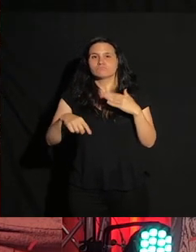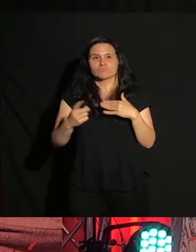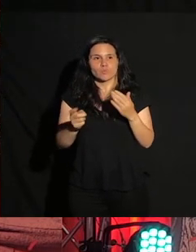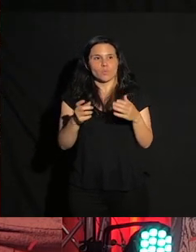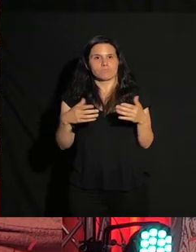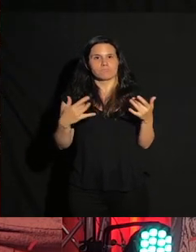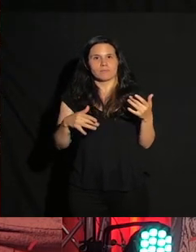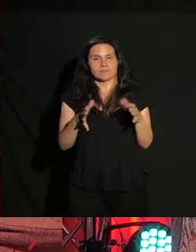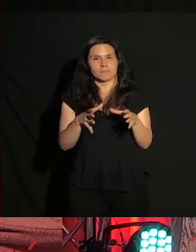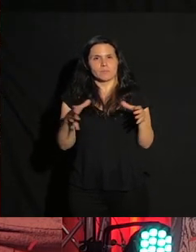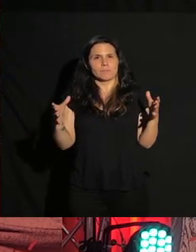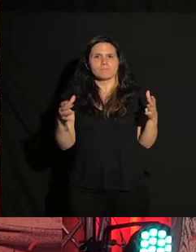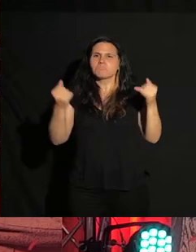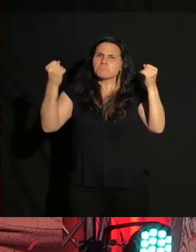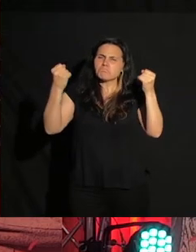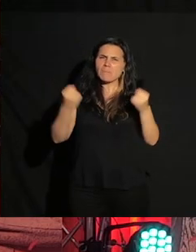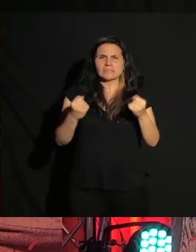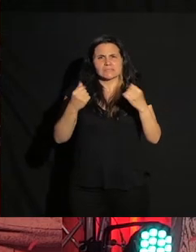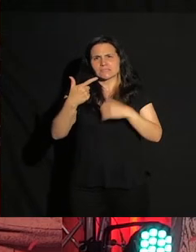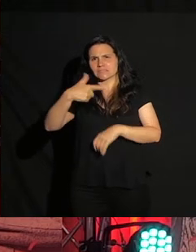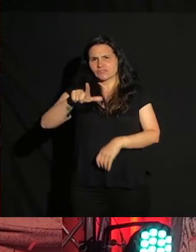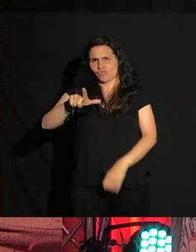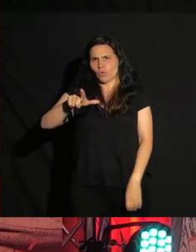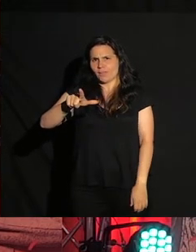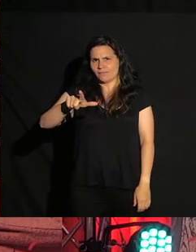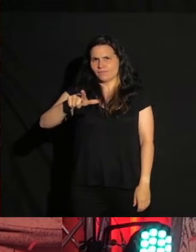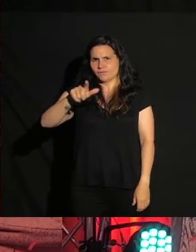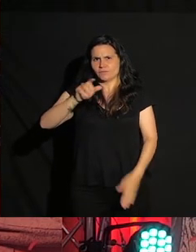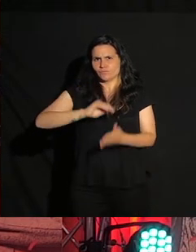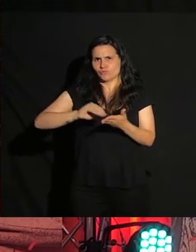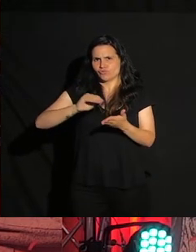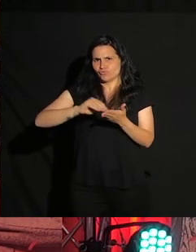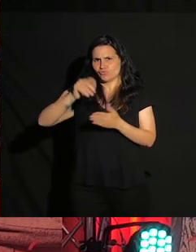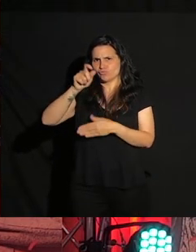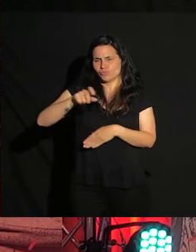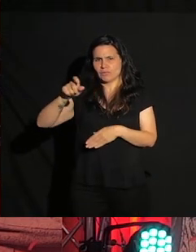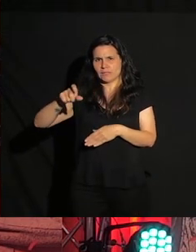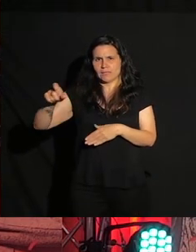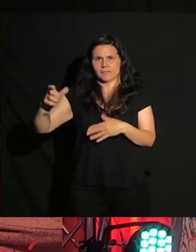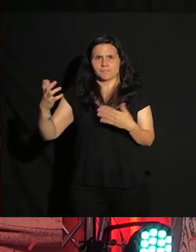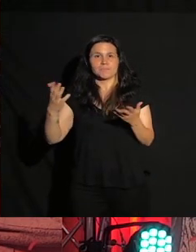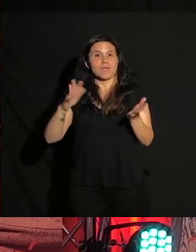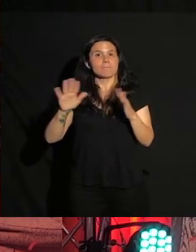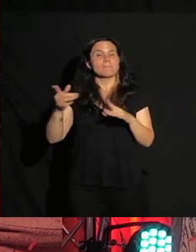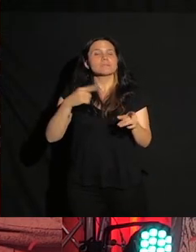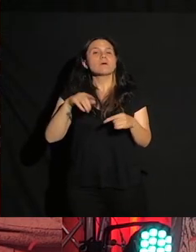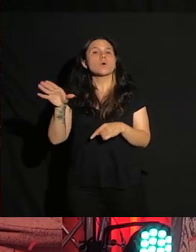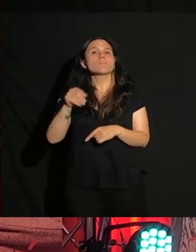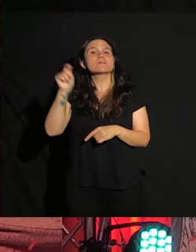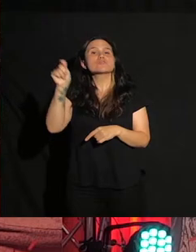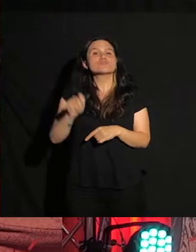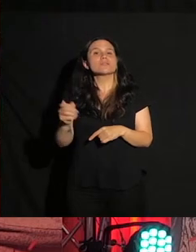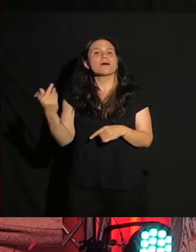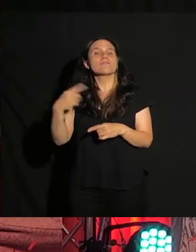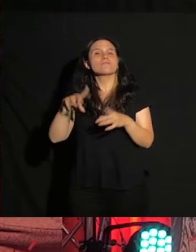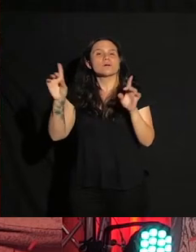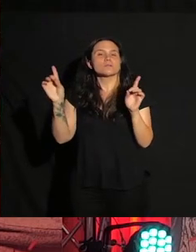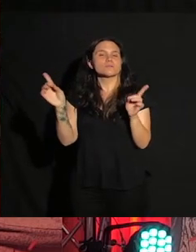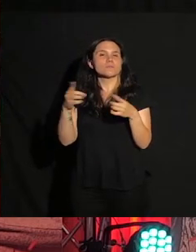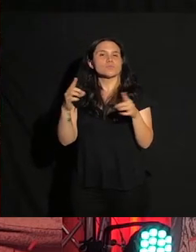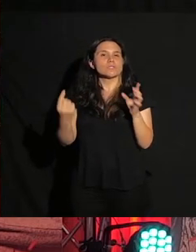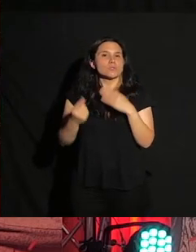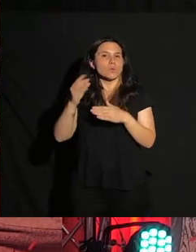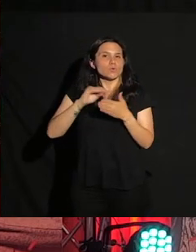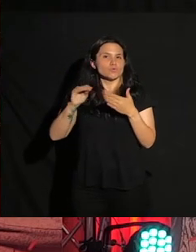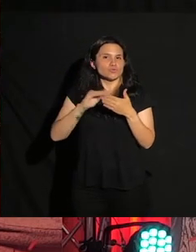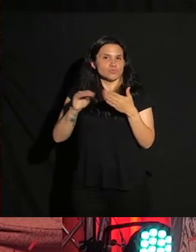Band. 12 sind es meistens. Normalerweise spielen wir noch zusammen immer wieder mit Studierenden der Musikhochschule Hannover. Das ist